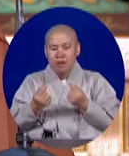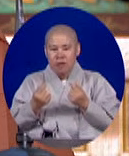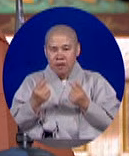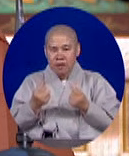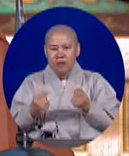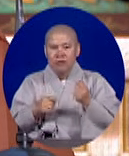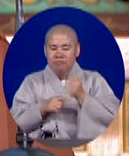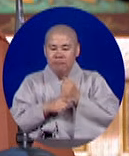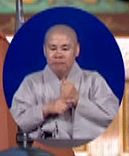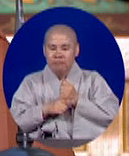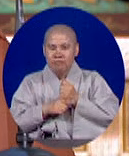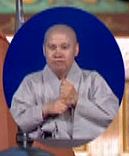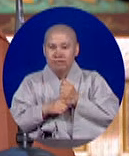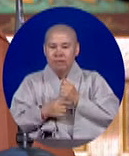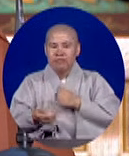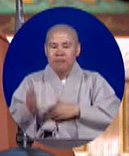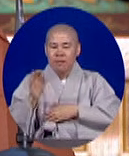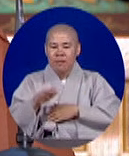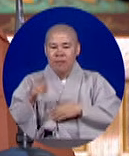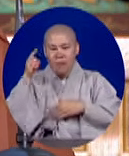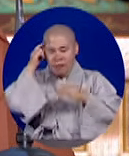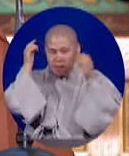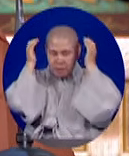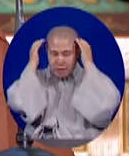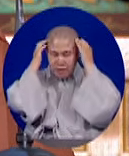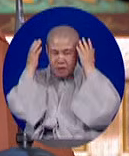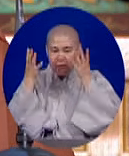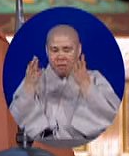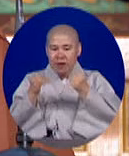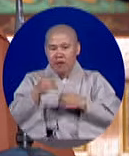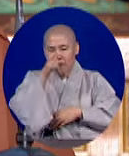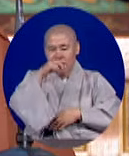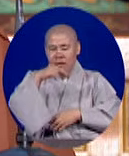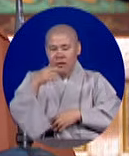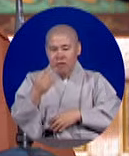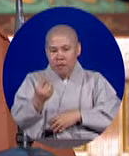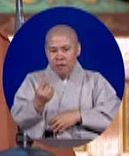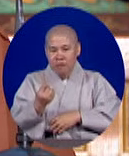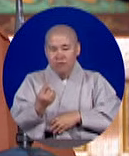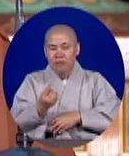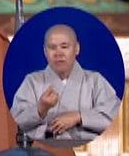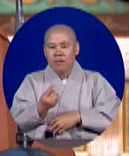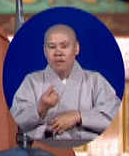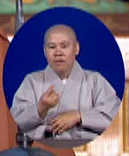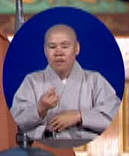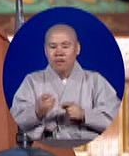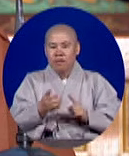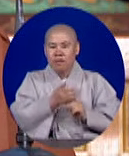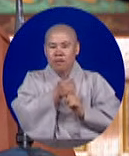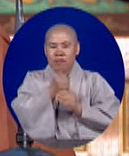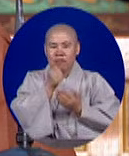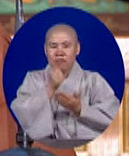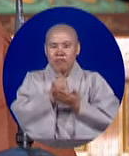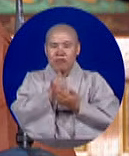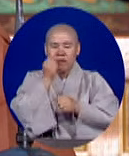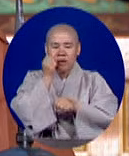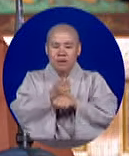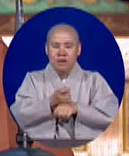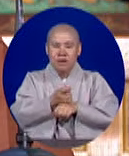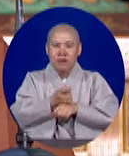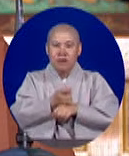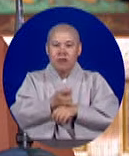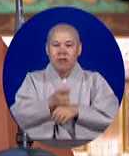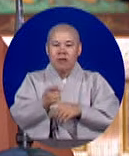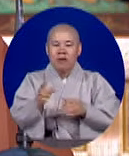말이죠. 그런데 번뇌가 아무리 있어도 그 불성에는 아무